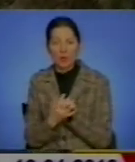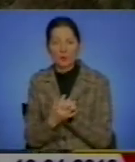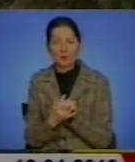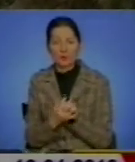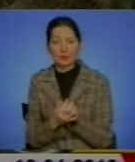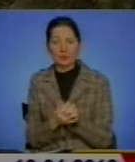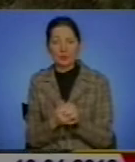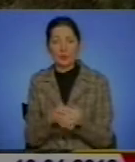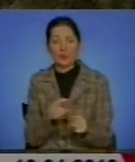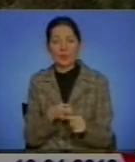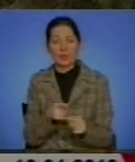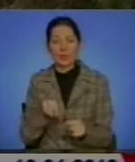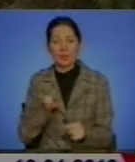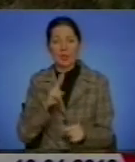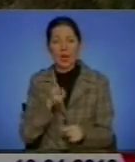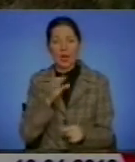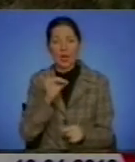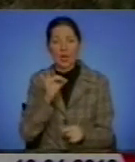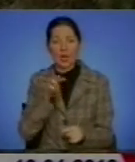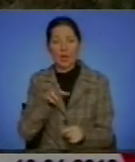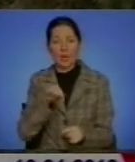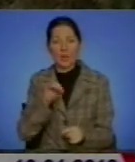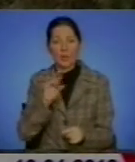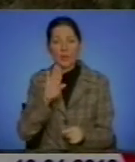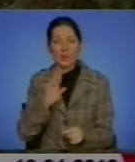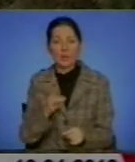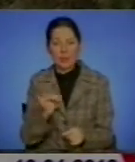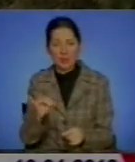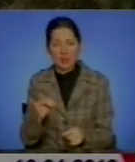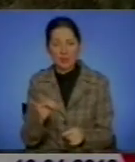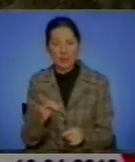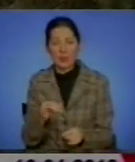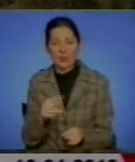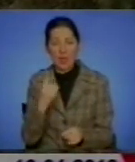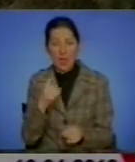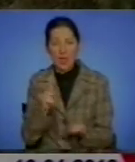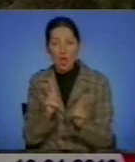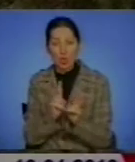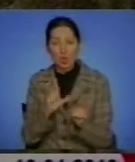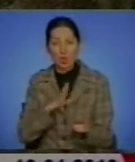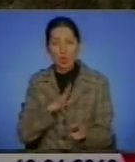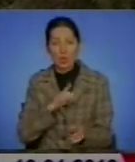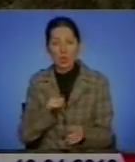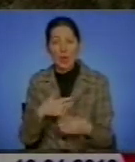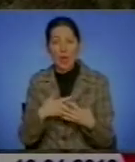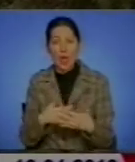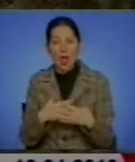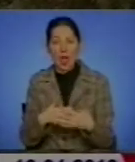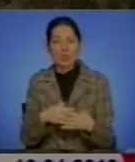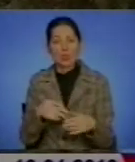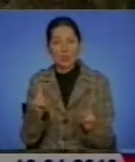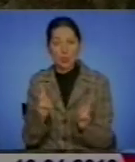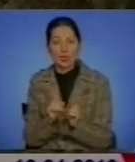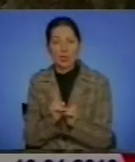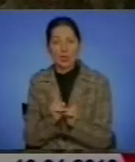у селі Якимівці. Так, в Якимівцях була перша зустріч, там громада зустріла.